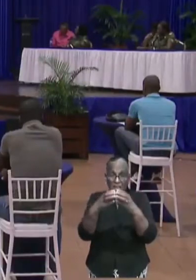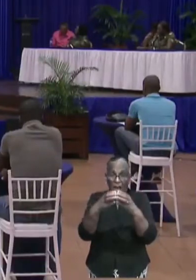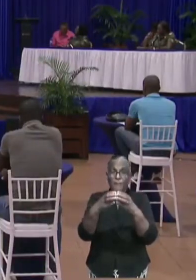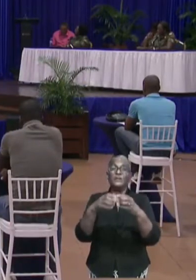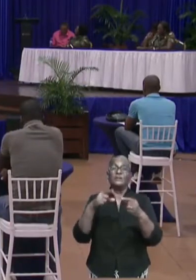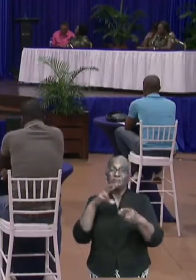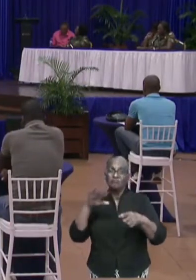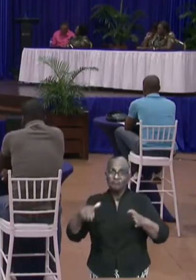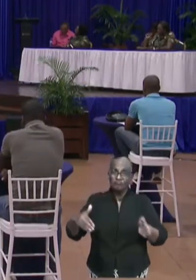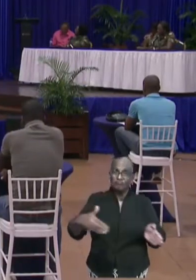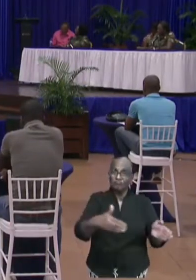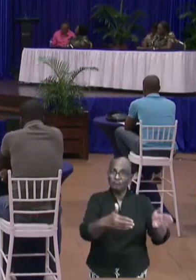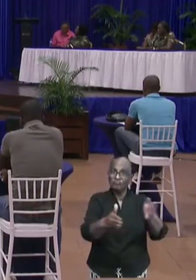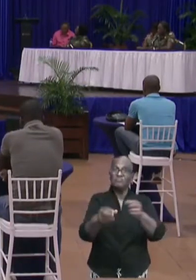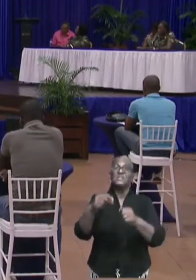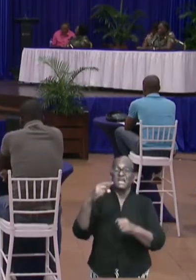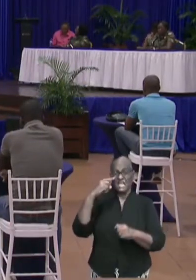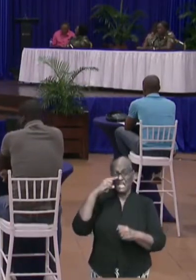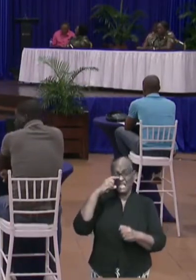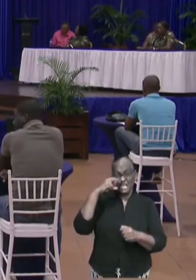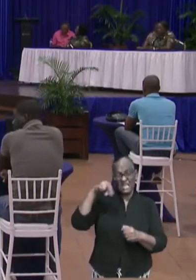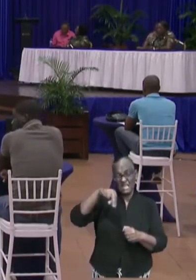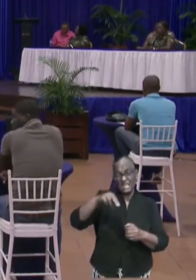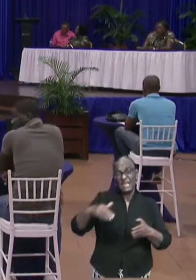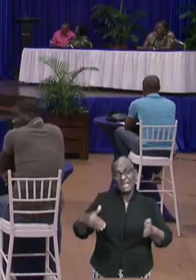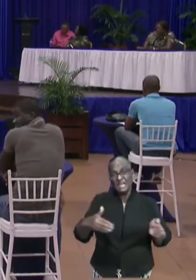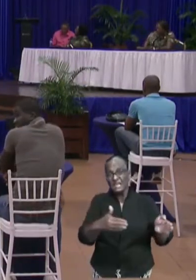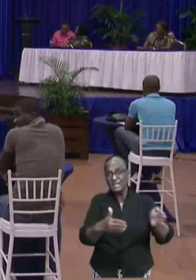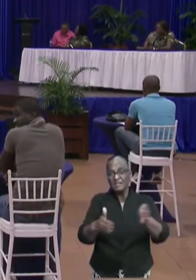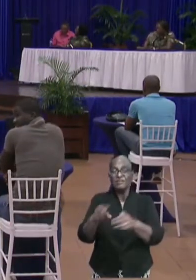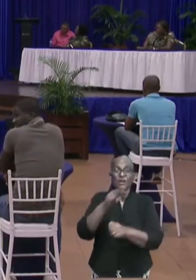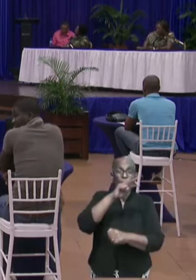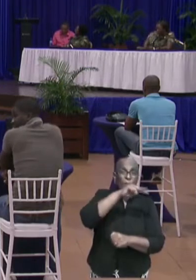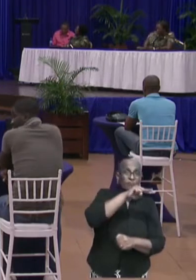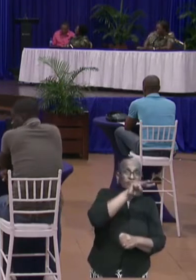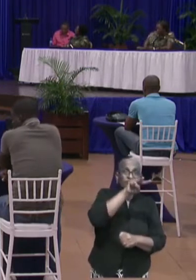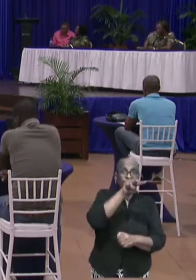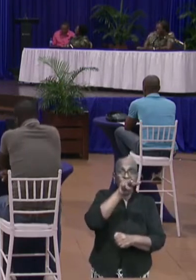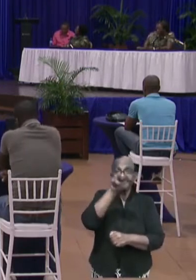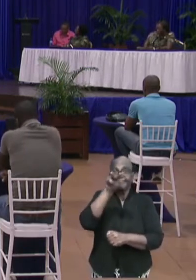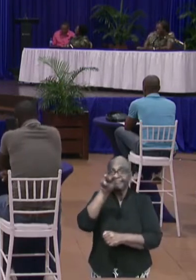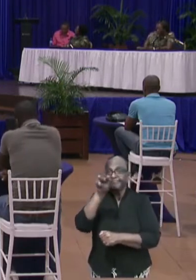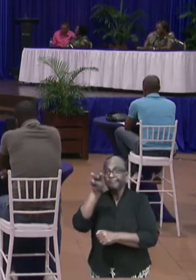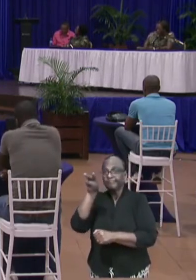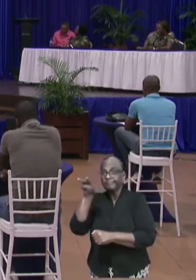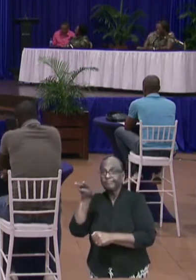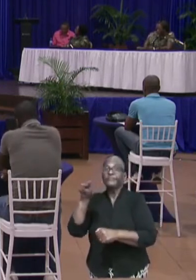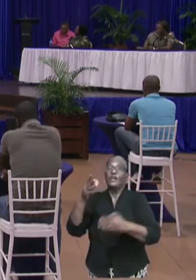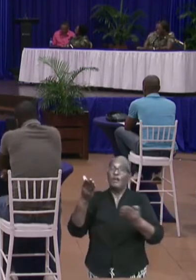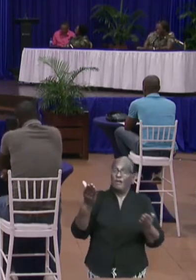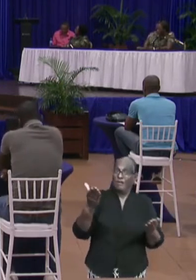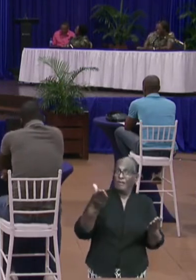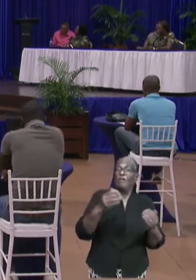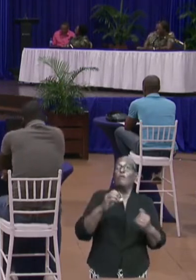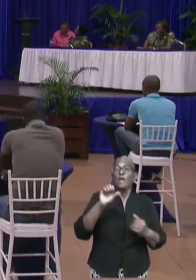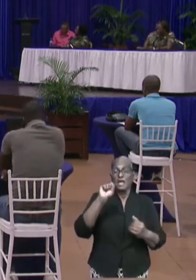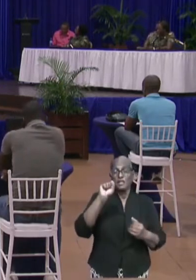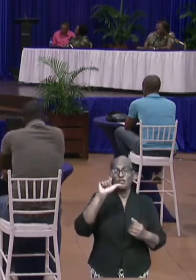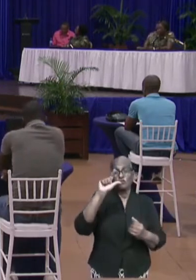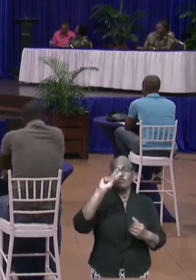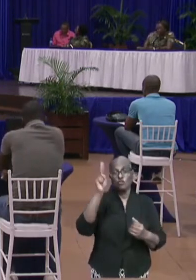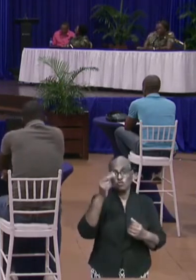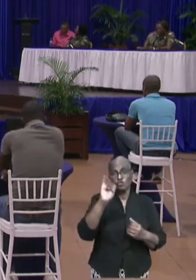Quarantainrivier wordt ook de Nikeri-rivier, wordt er ook daar patrouille uitgevoerd. En dan ook de Clara-sluis,